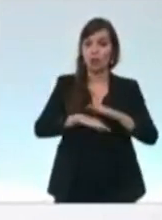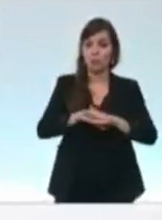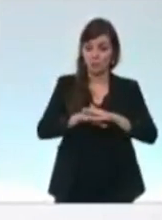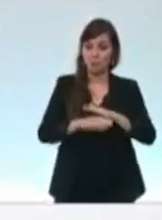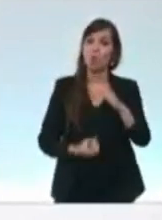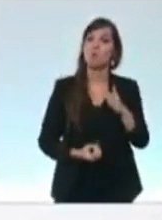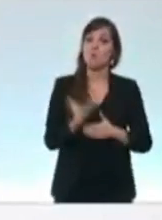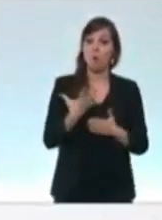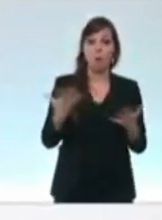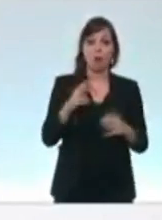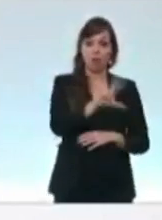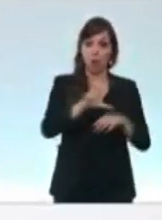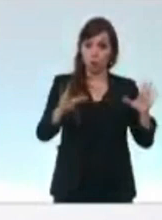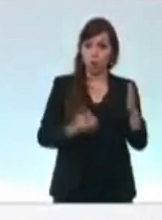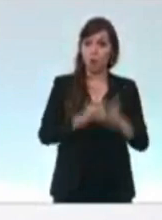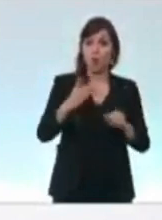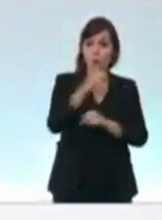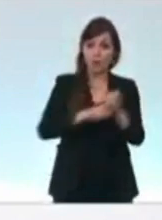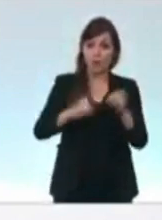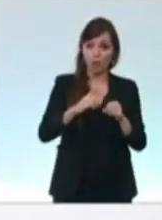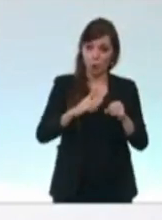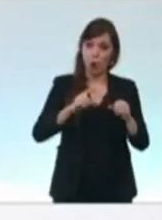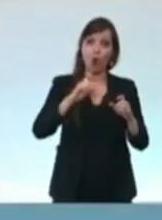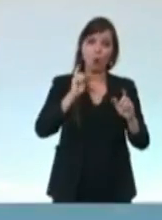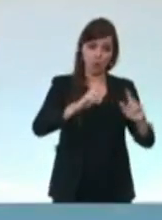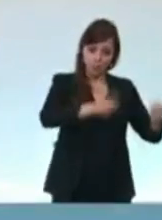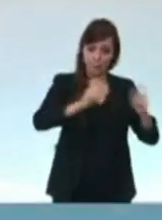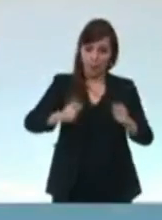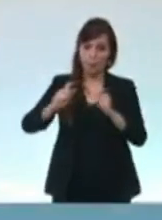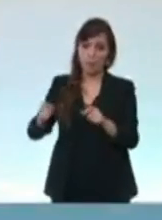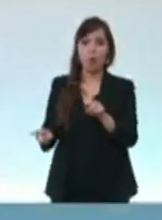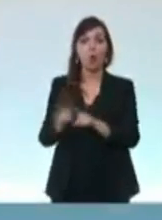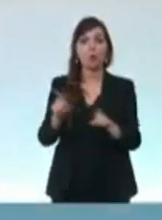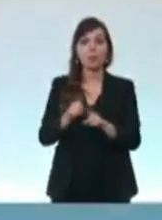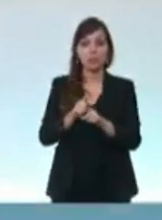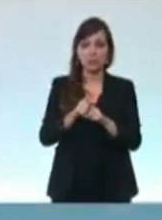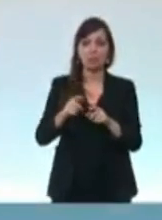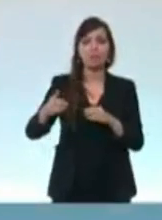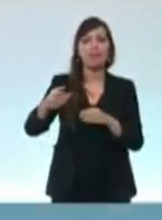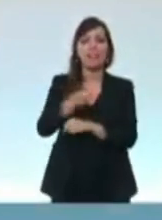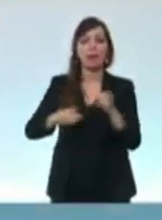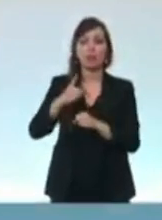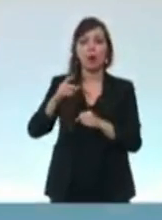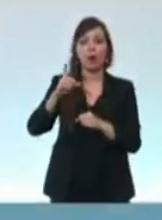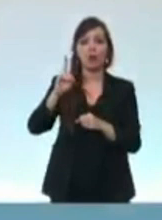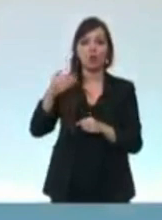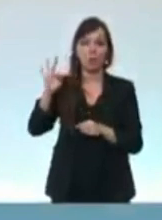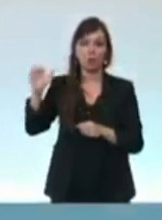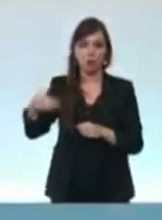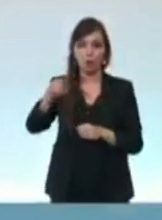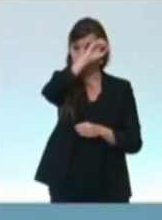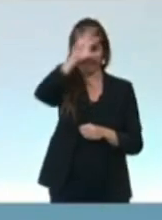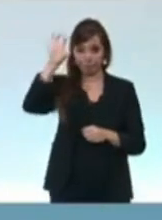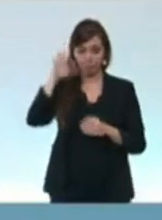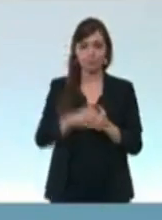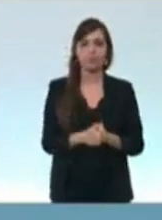nouveaux départements et à un territoire d'outre-mer la polynésie dans l'ensemble de ces départements et